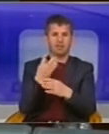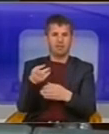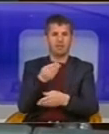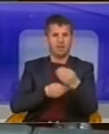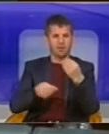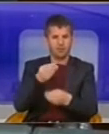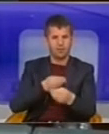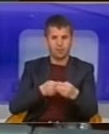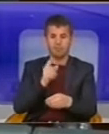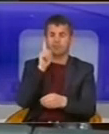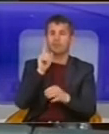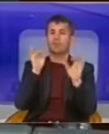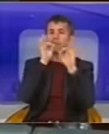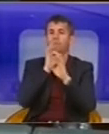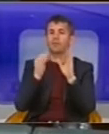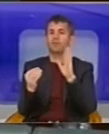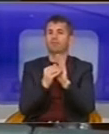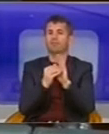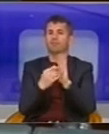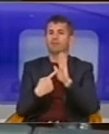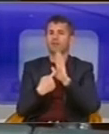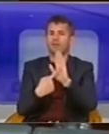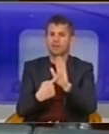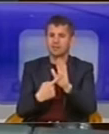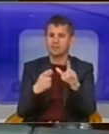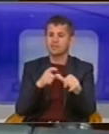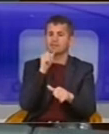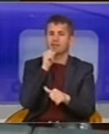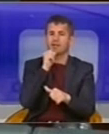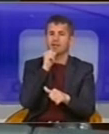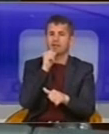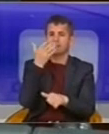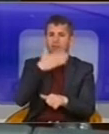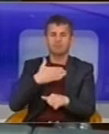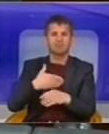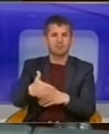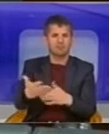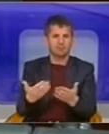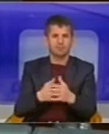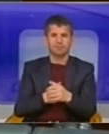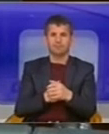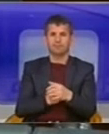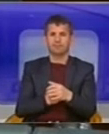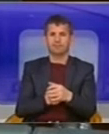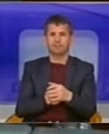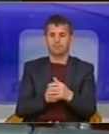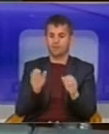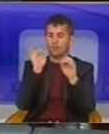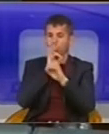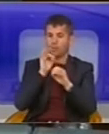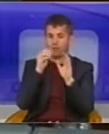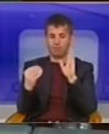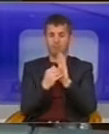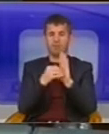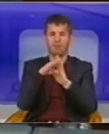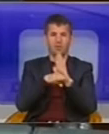ekonomik, po me asnjë fjalë nuk na ka treguar se si do të arrijë këtë qëllim. Ajo që nuk u përmend në programin